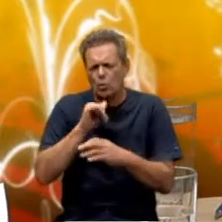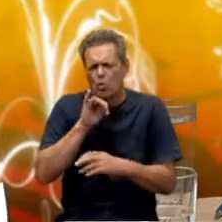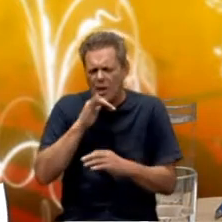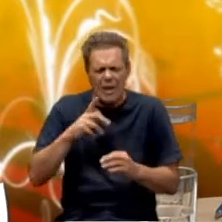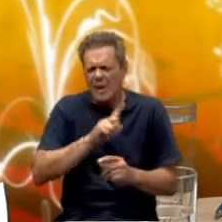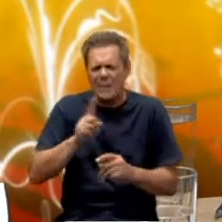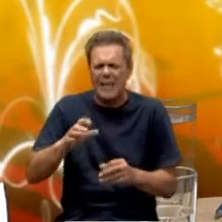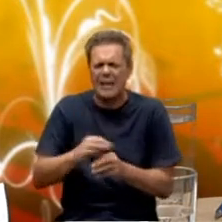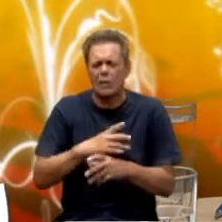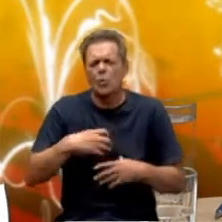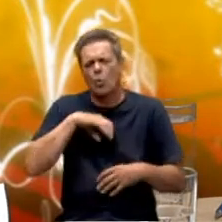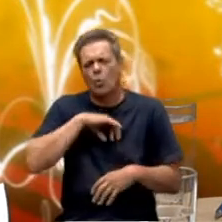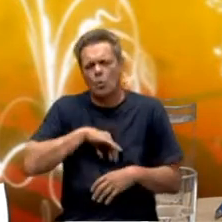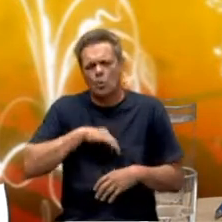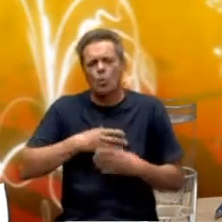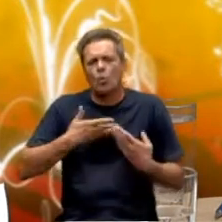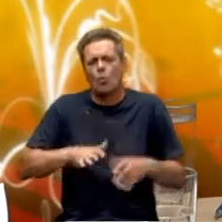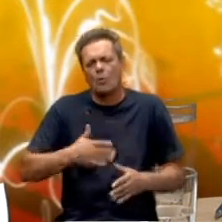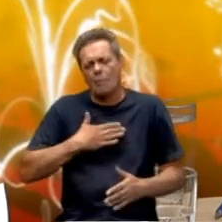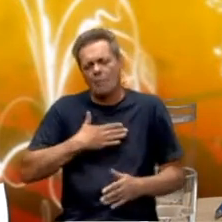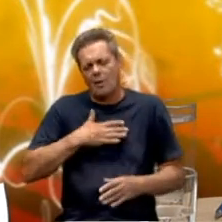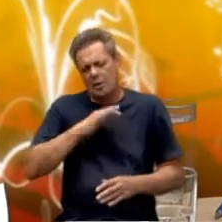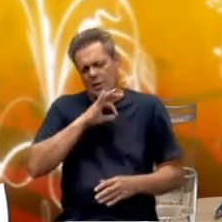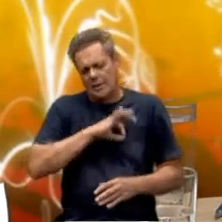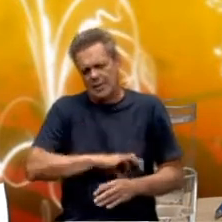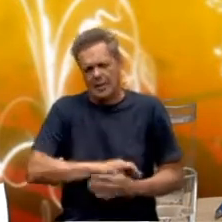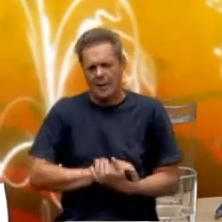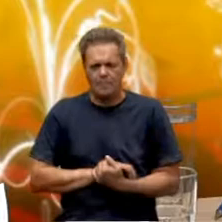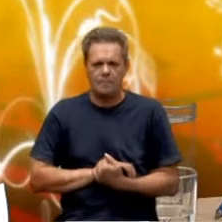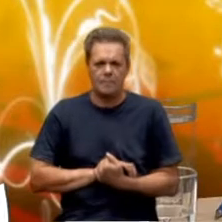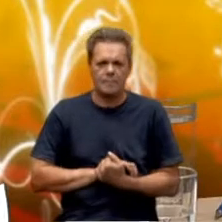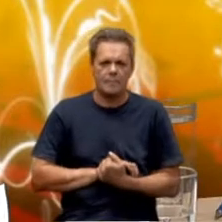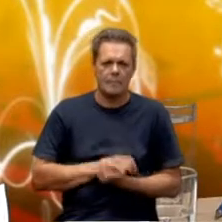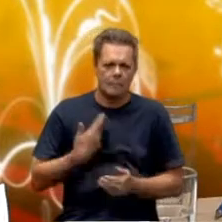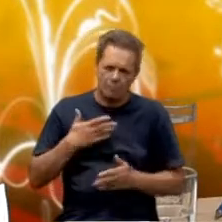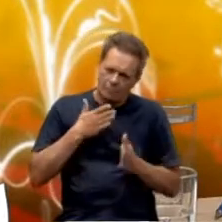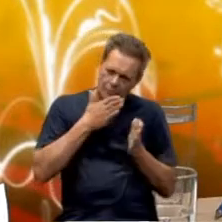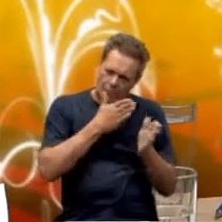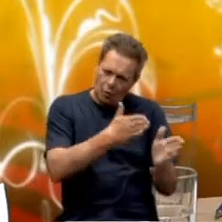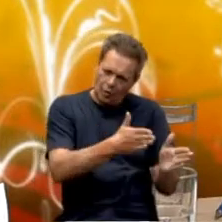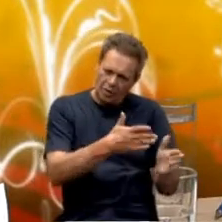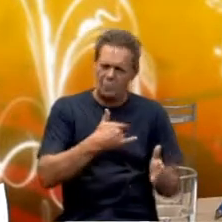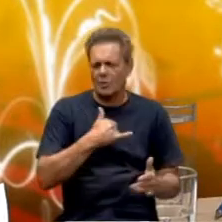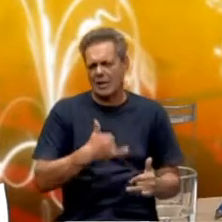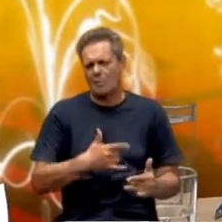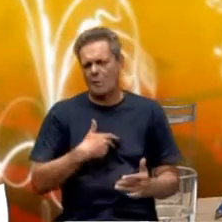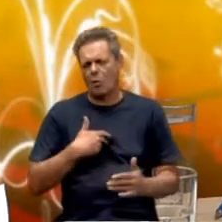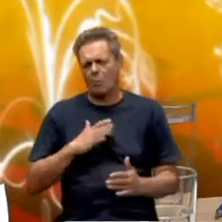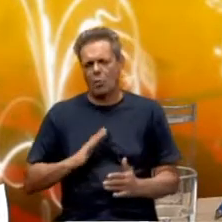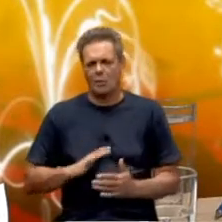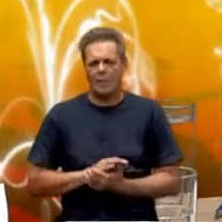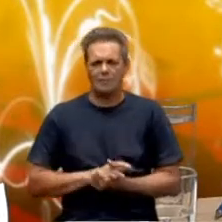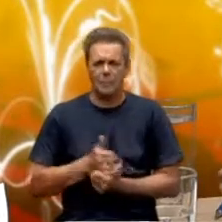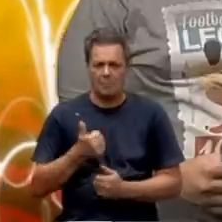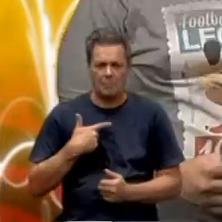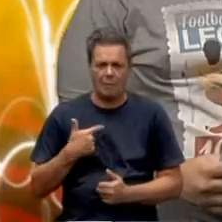nesretnu dušu gubitkom vašeg sina. Mi ćemo se sada orijentirati prema mojim gostima. Evo, prva moja gošća do